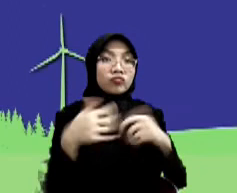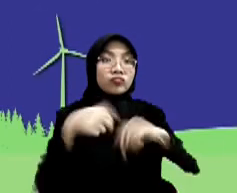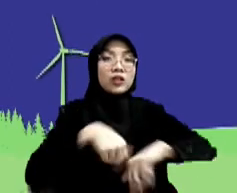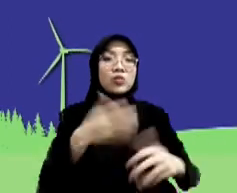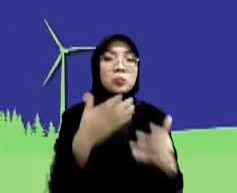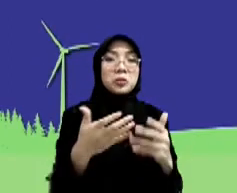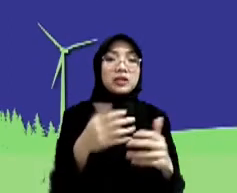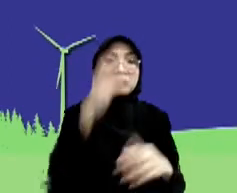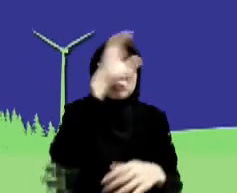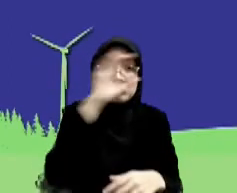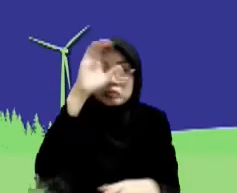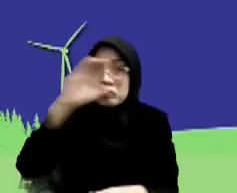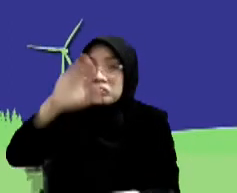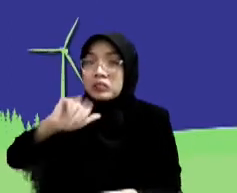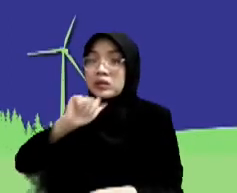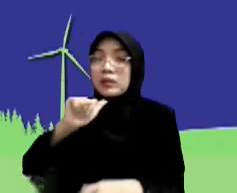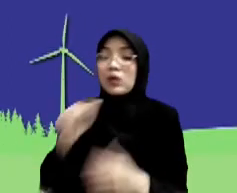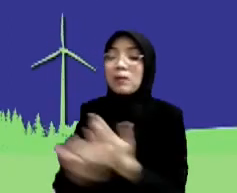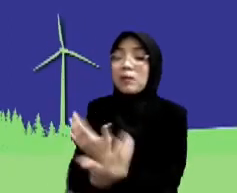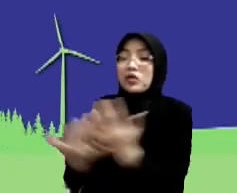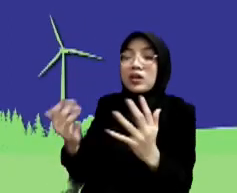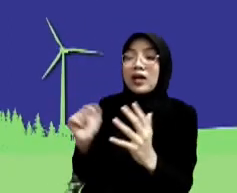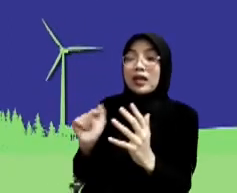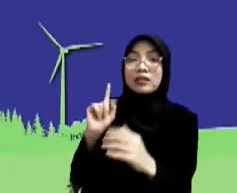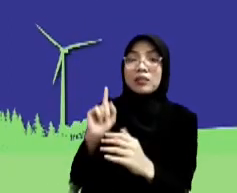sedang dicari oleh masyarakat